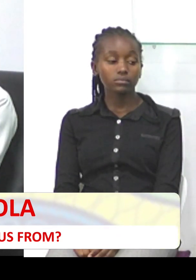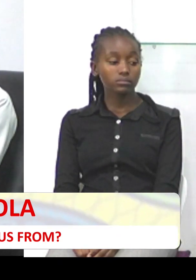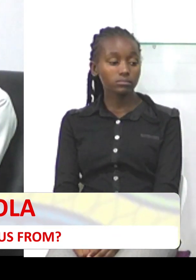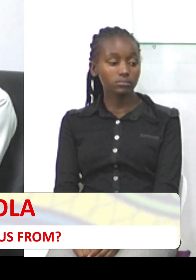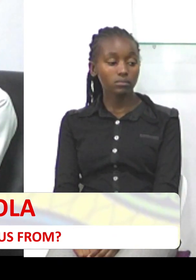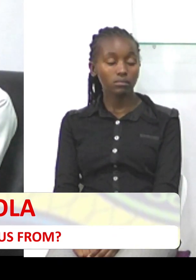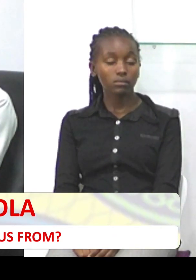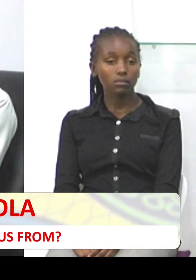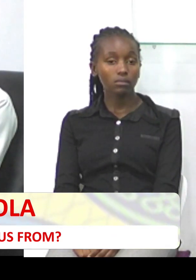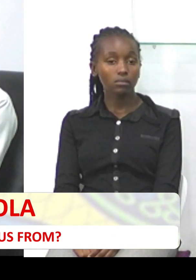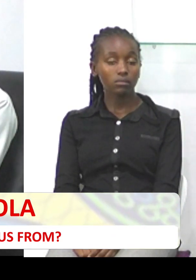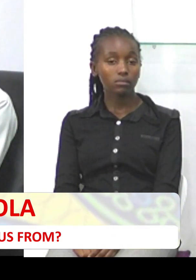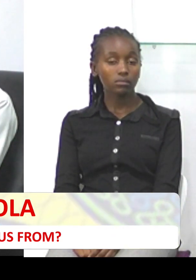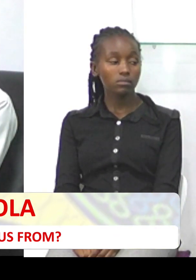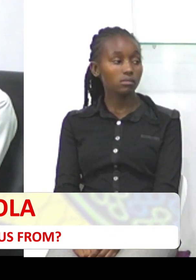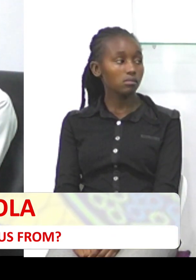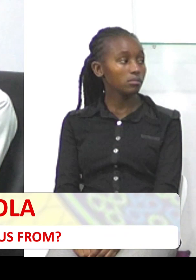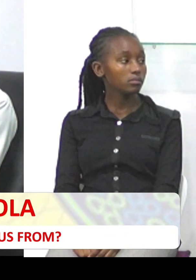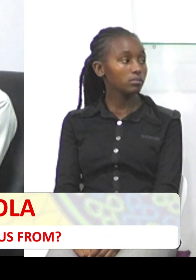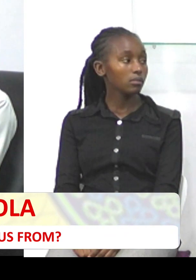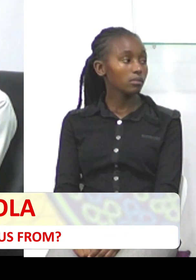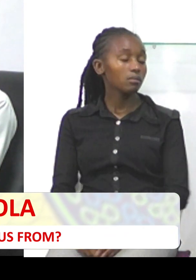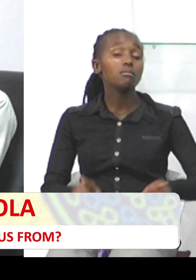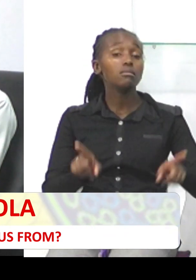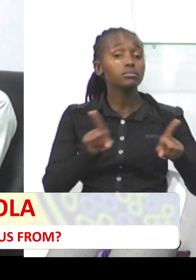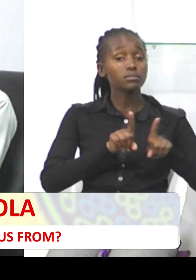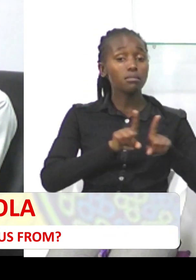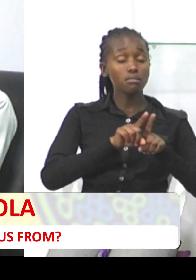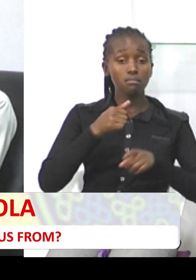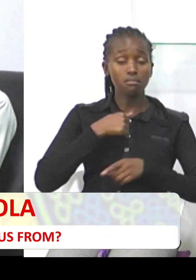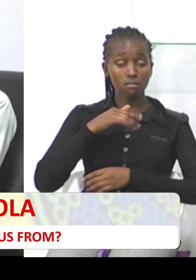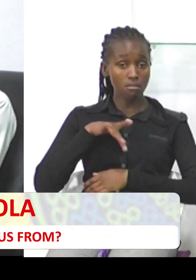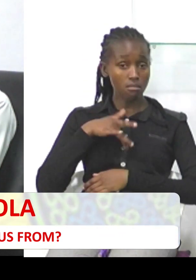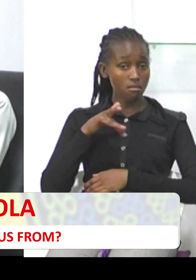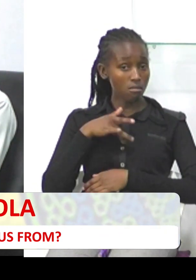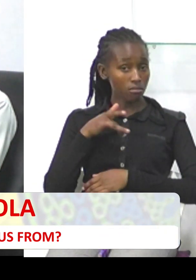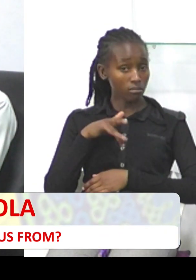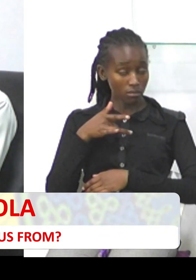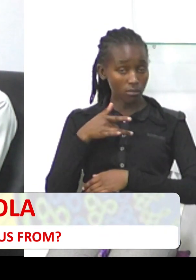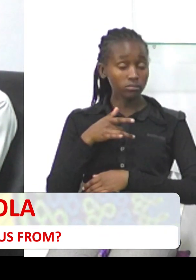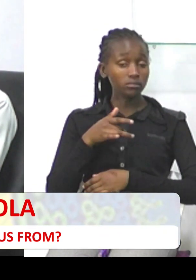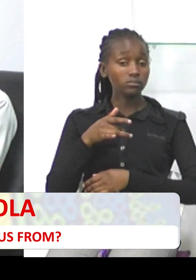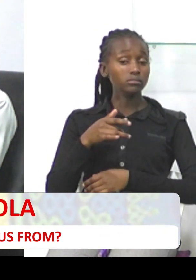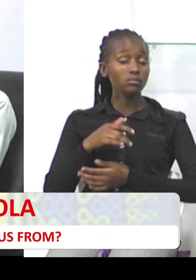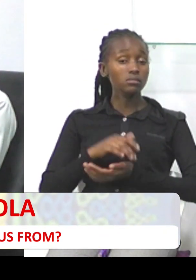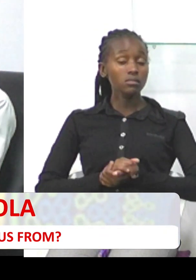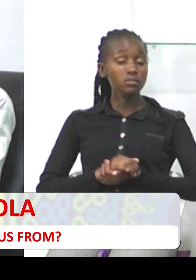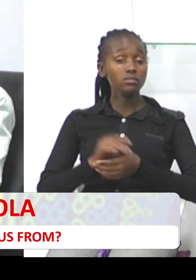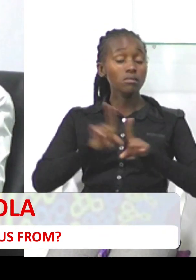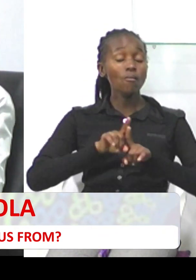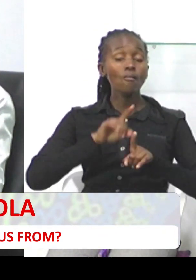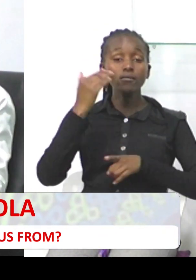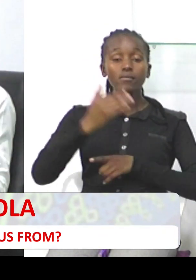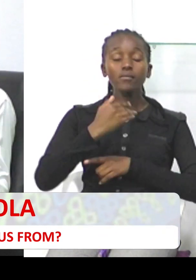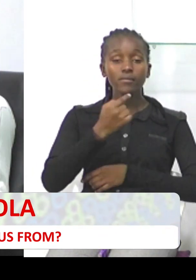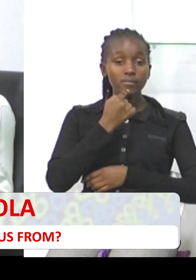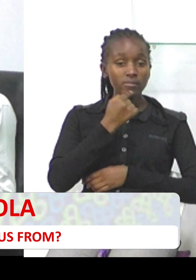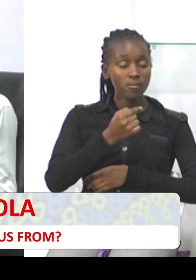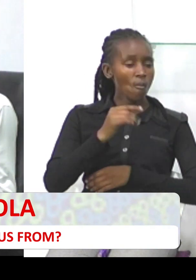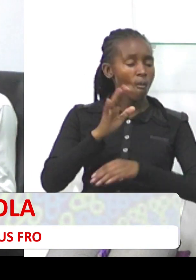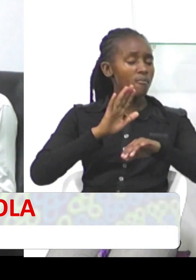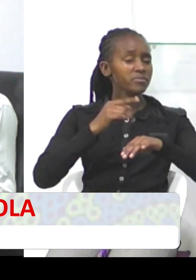Wow. Kwanza, to me, mtumishi. Yes. Napenda sema kwamba, mimi sitaki itwa